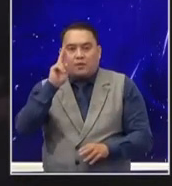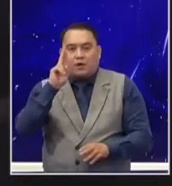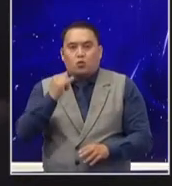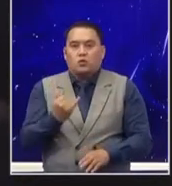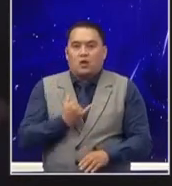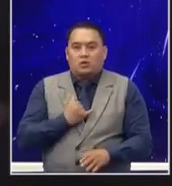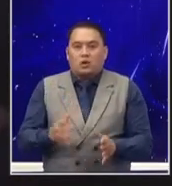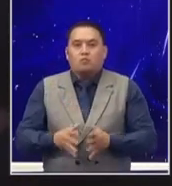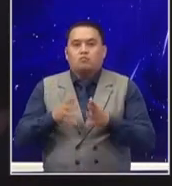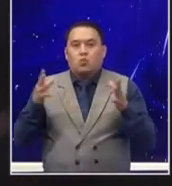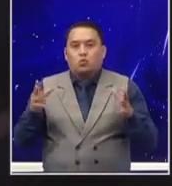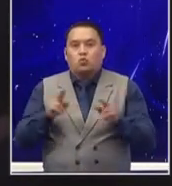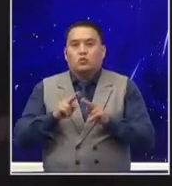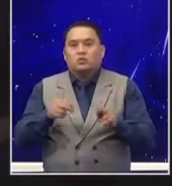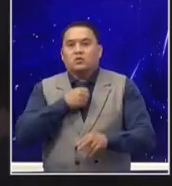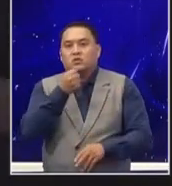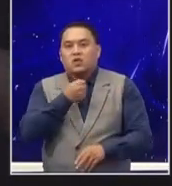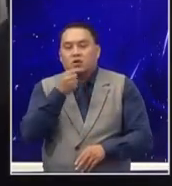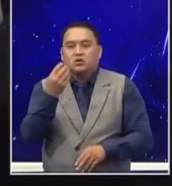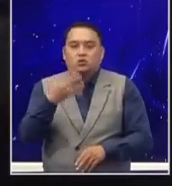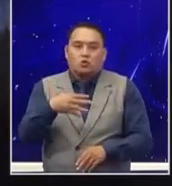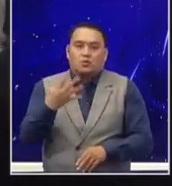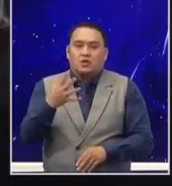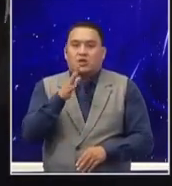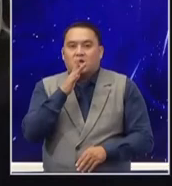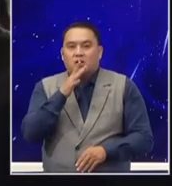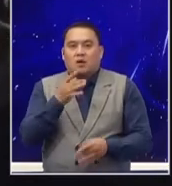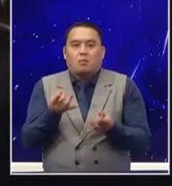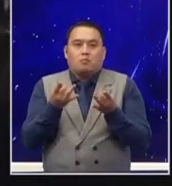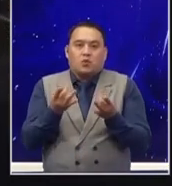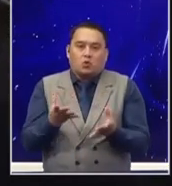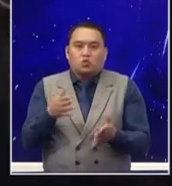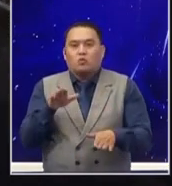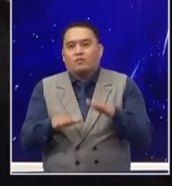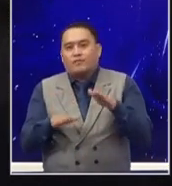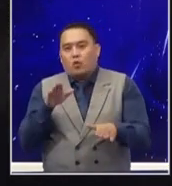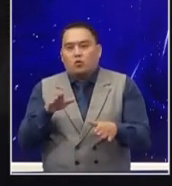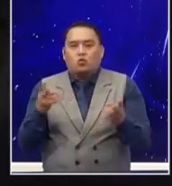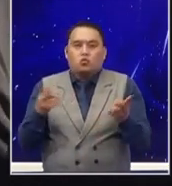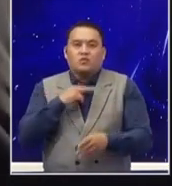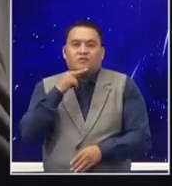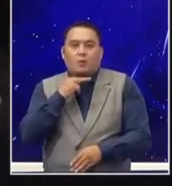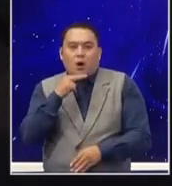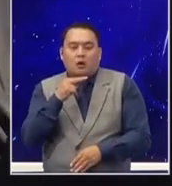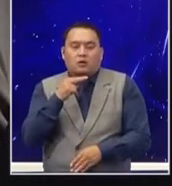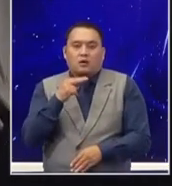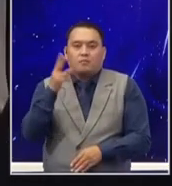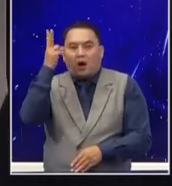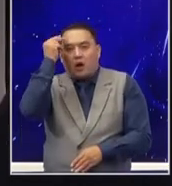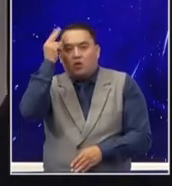нас большая часть учителей старше 45 лет. Здесь такой непростой баланс. Здесь надо очень внимательно смотреть по